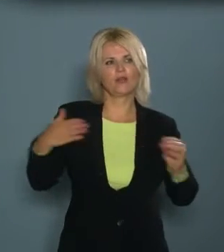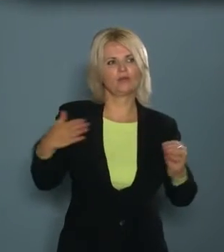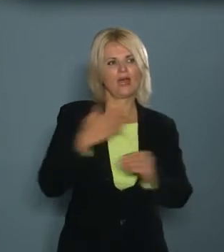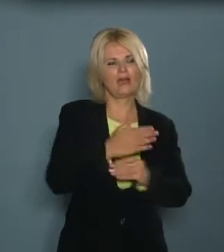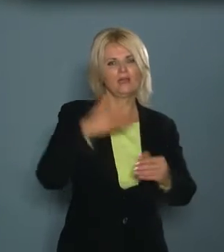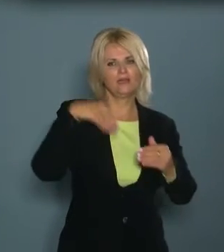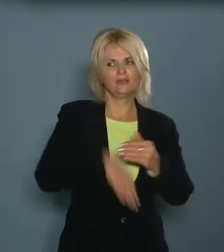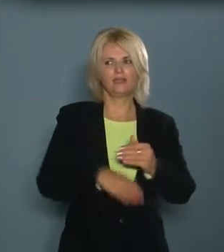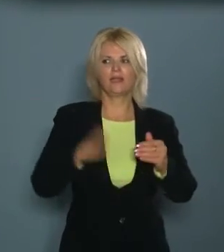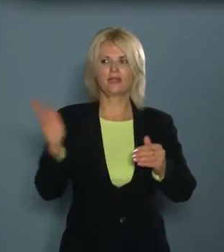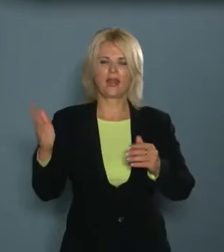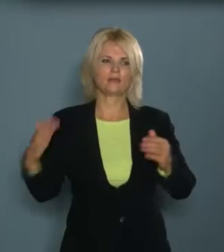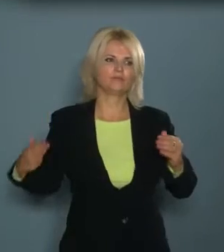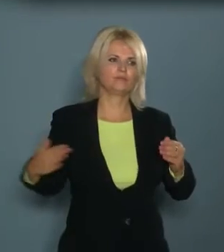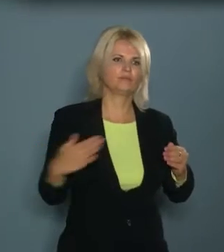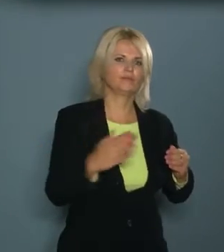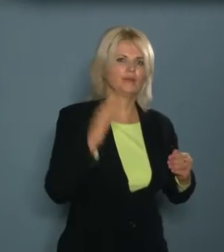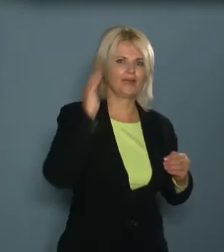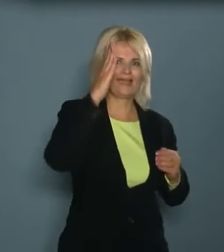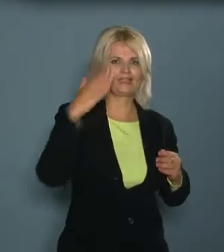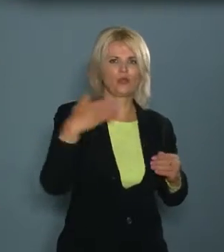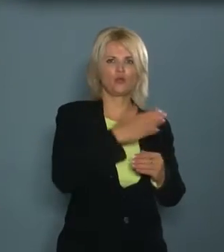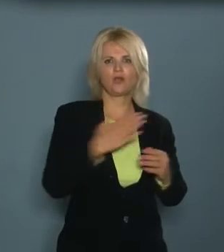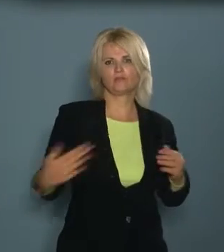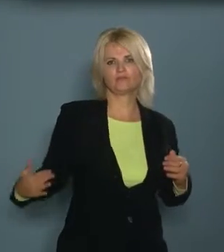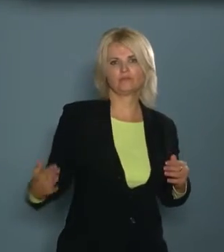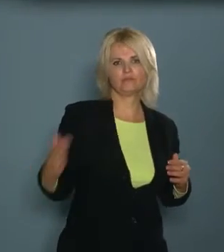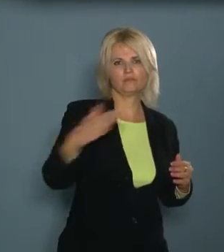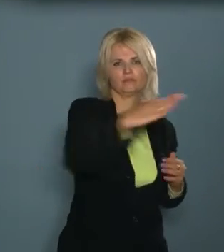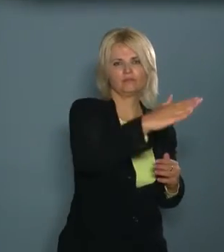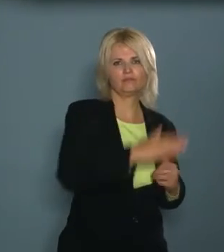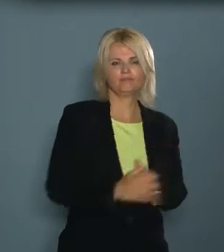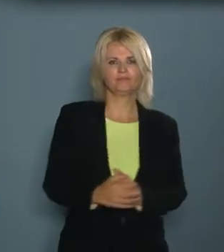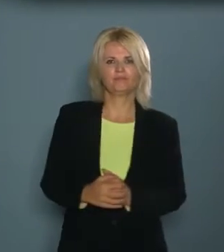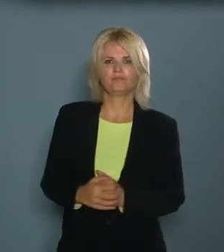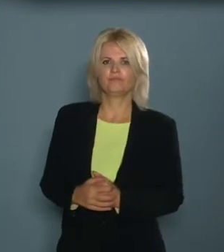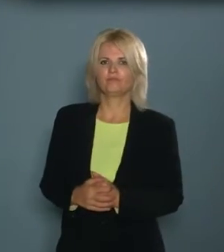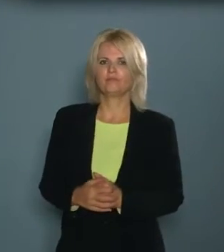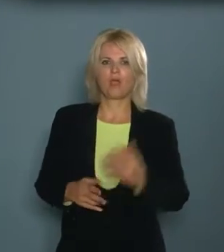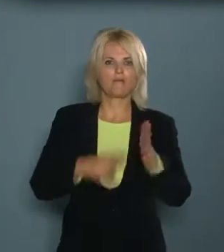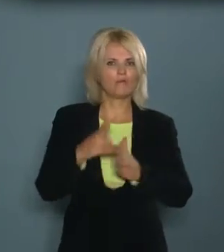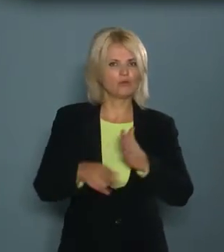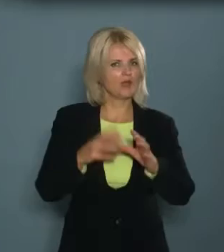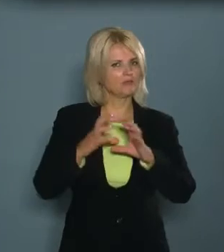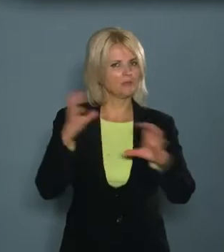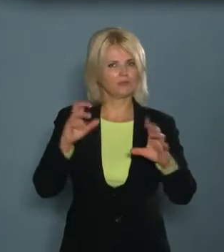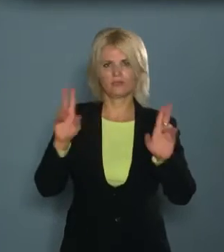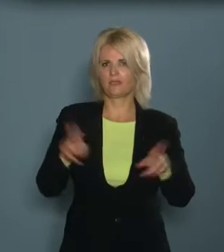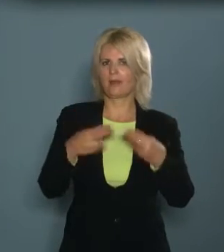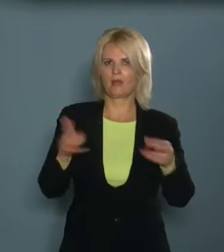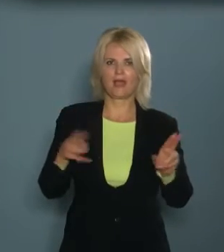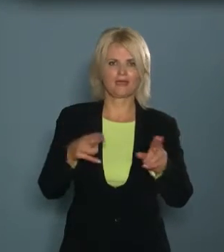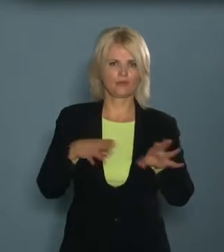délkeletről beindulva egész északnyugatig végigszántották az országot, akkor nem lehetett abban az időben se vonaton, se buszon, se